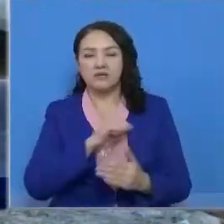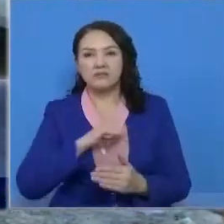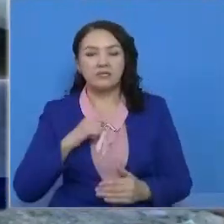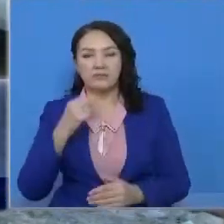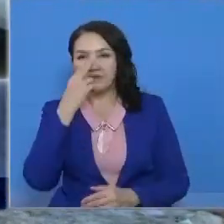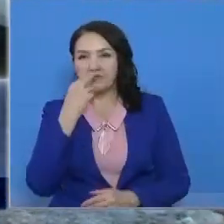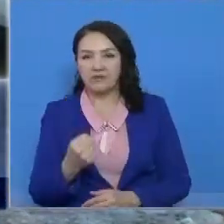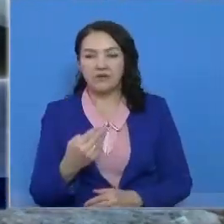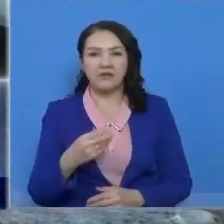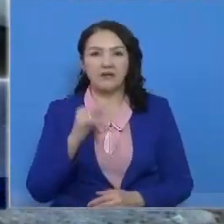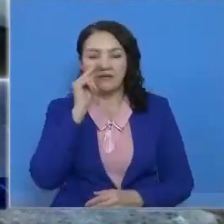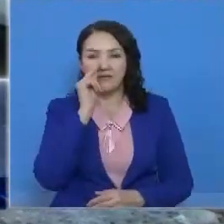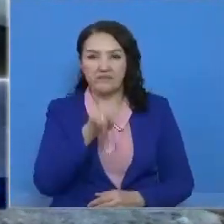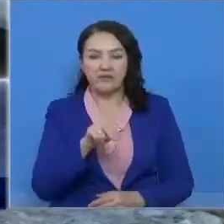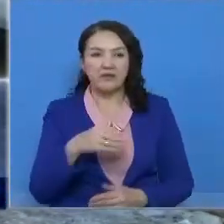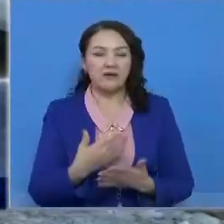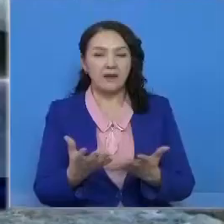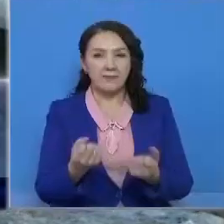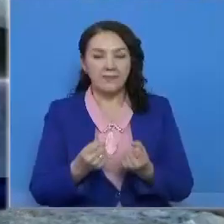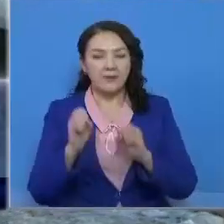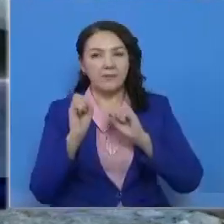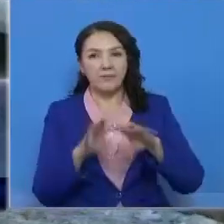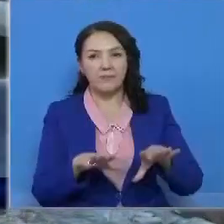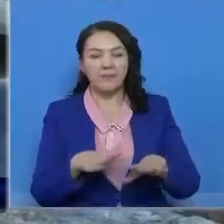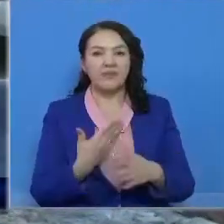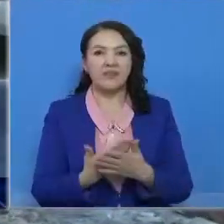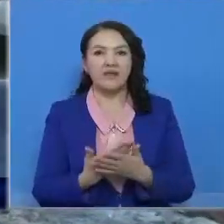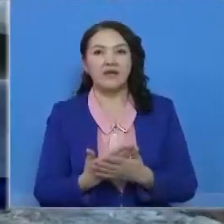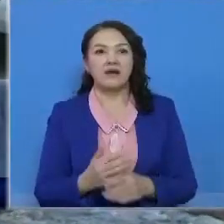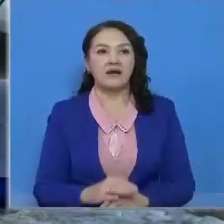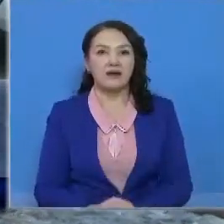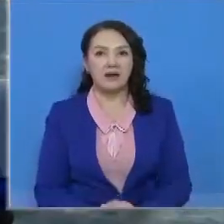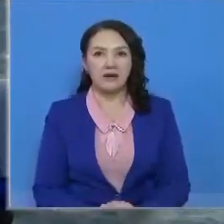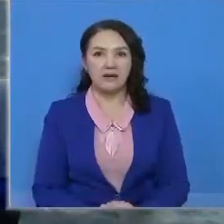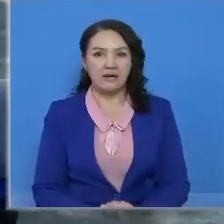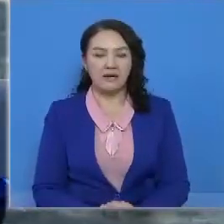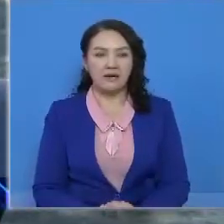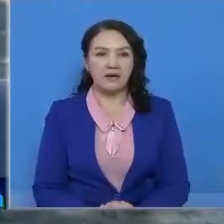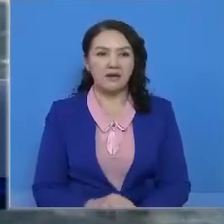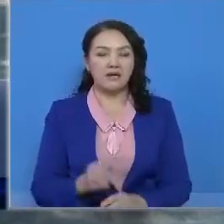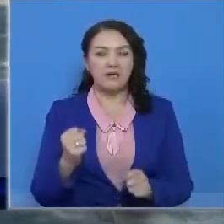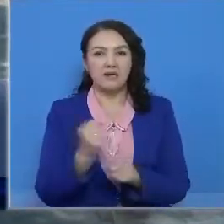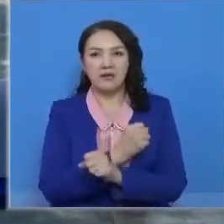Сами виноваты они берут а потом выкидывают я не раз с этим сталкивалась просто